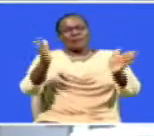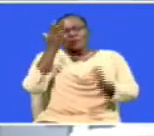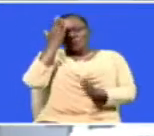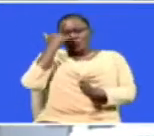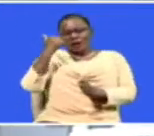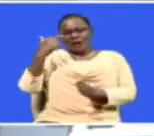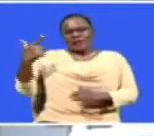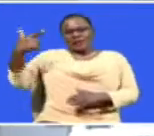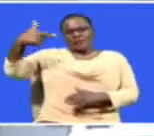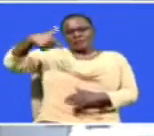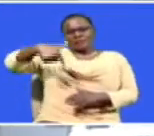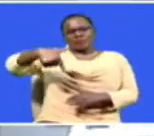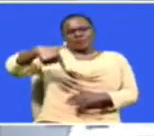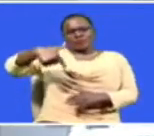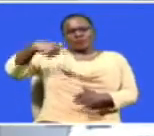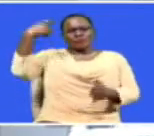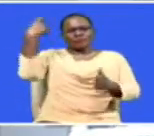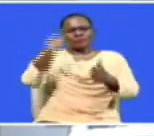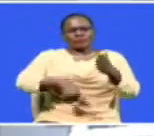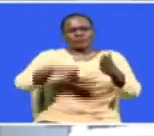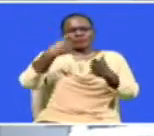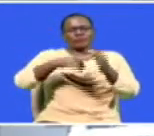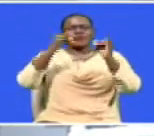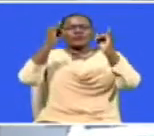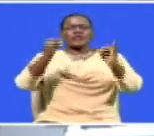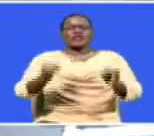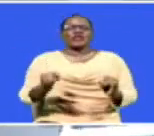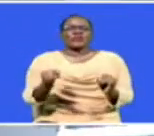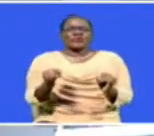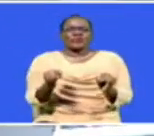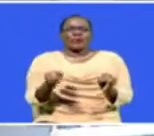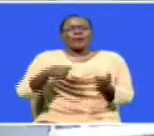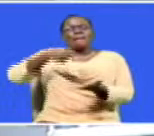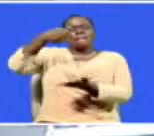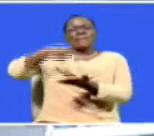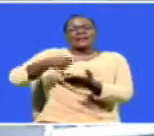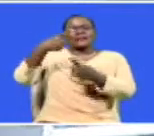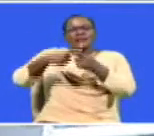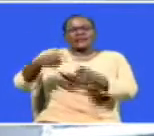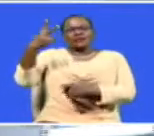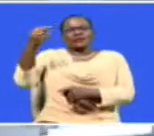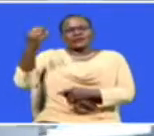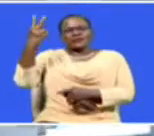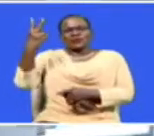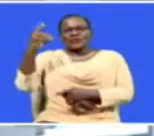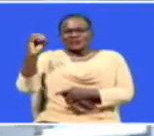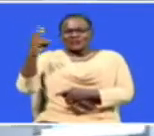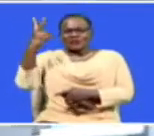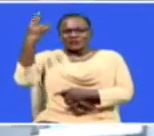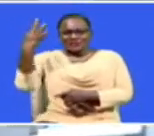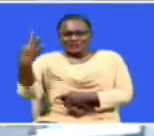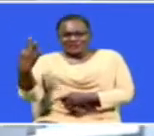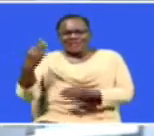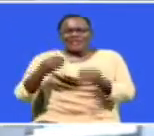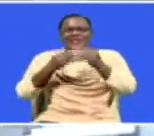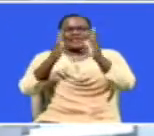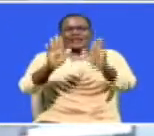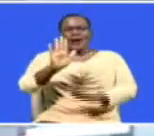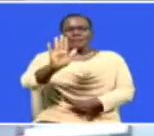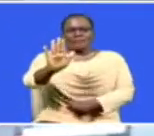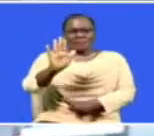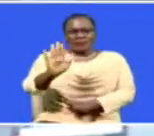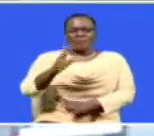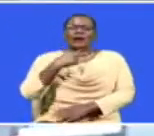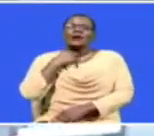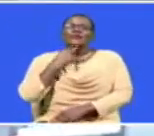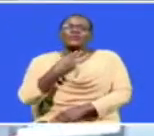kutokana na nyongeza ya makato mapya ya ushuru kulingana na bajeti ya mwaka 2023. Wakiongozwa na mwenyekiti wao